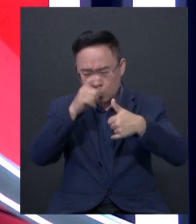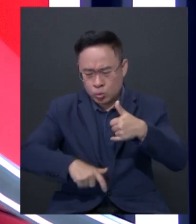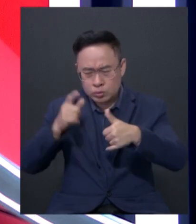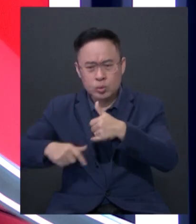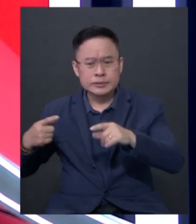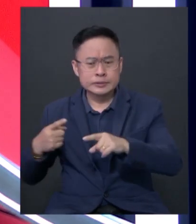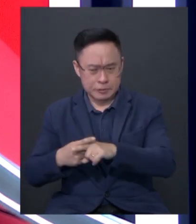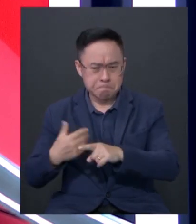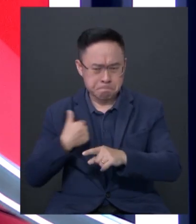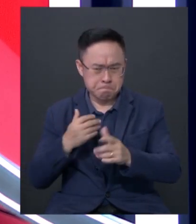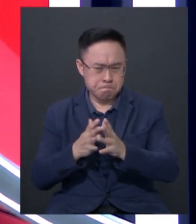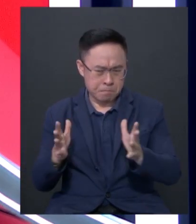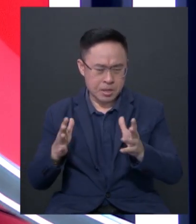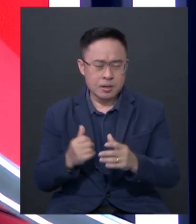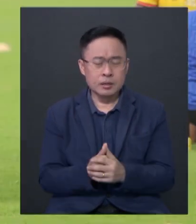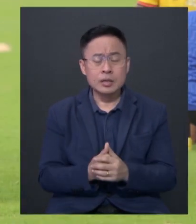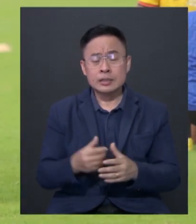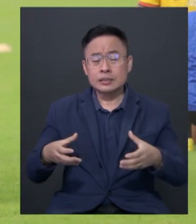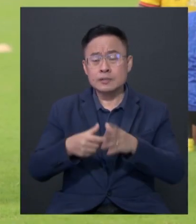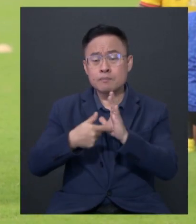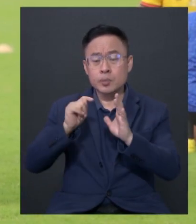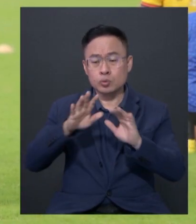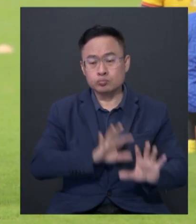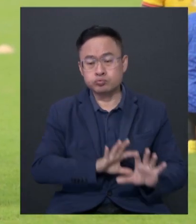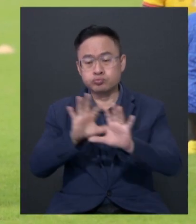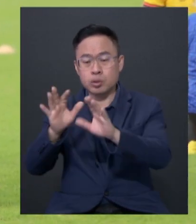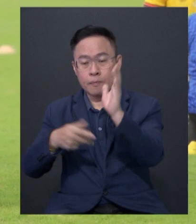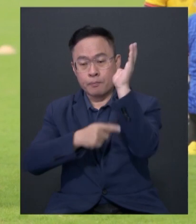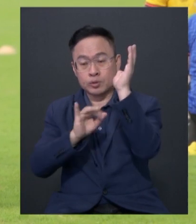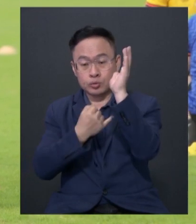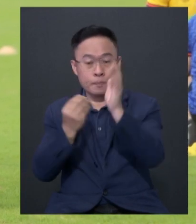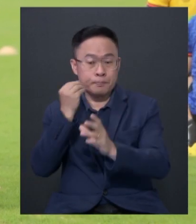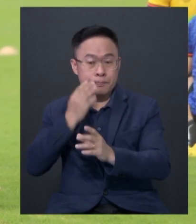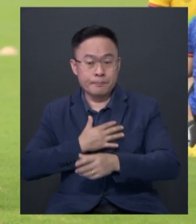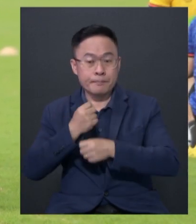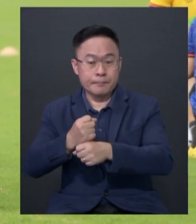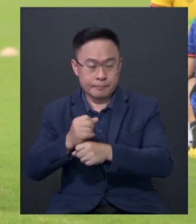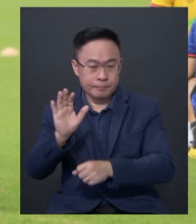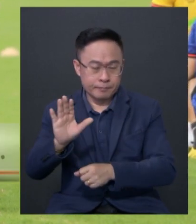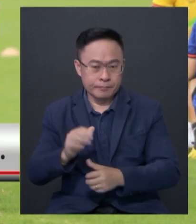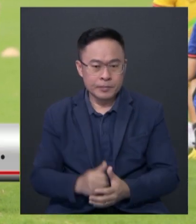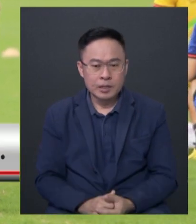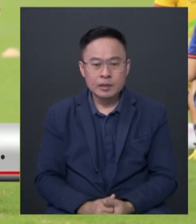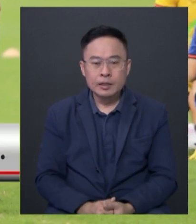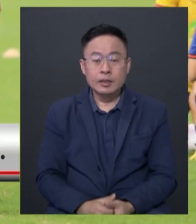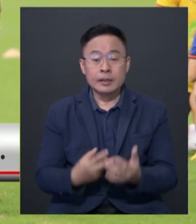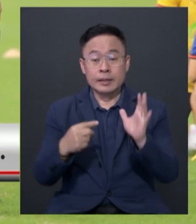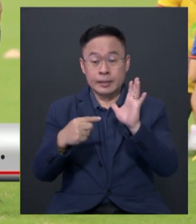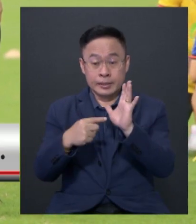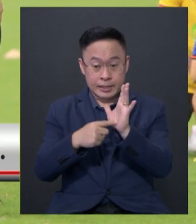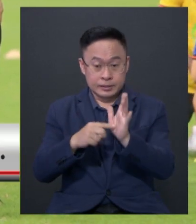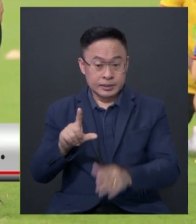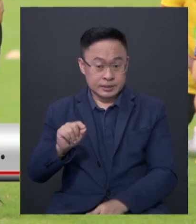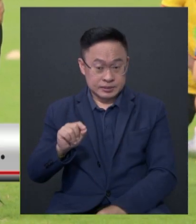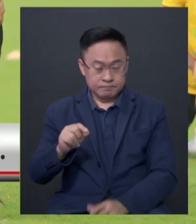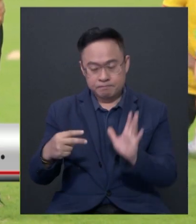เยือน PT ประจวบนะคะแล้วก็บอกนักเตะทุกคนว่าต้องมีสมาธิในเกมการแข่งขันค่ะนัดที่20ของฤดูกาลแล้วนะคะไฮไ